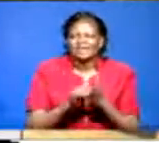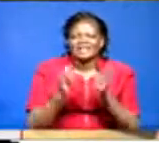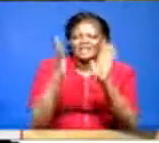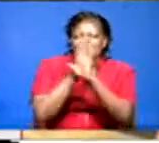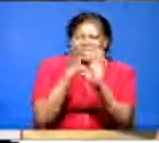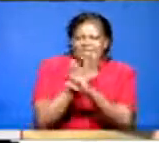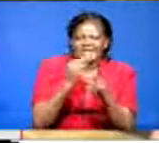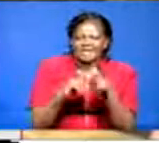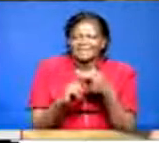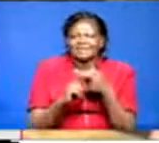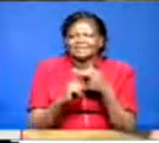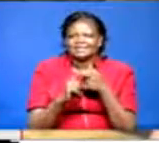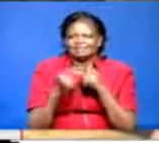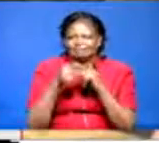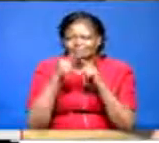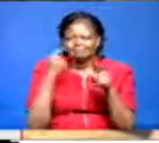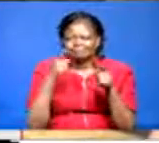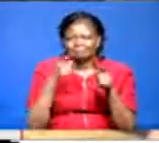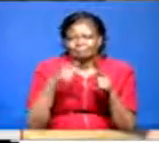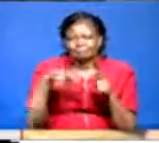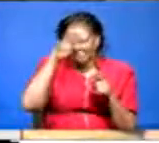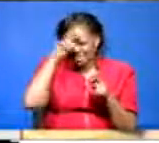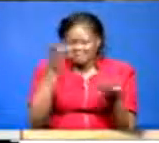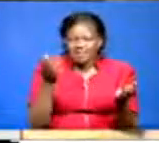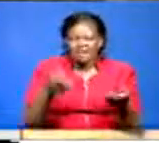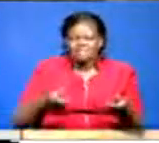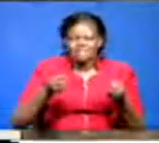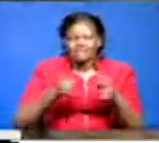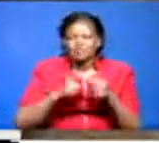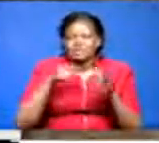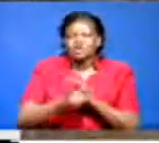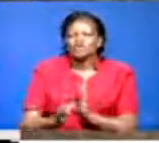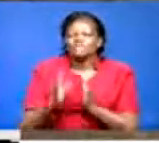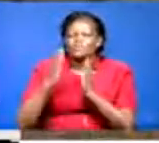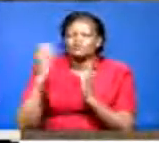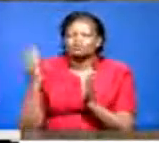wanakulia busi kule, kuna masufuria. Kwa hivyo tukaingia kwa msitu, tukafika.